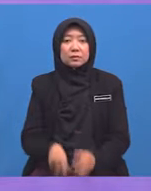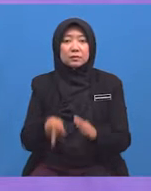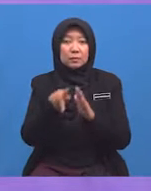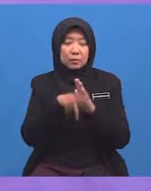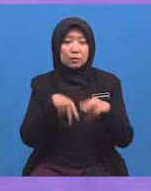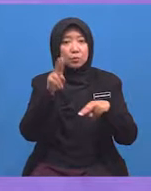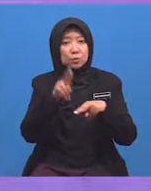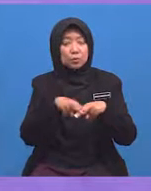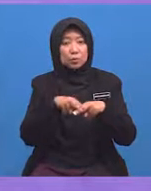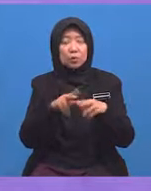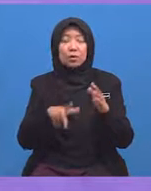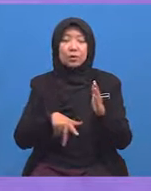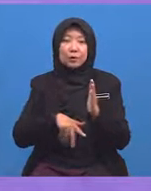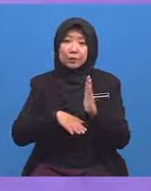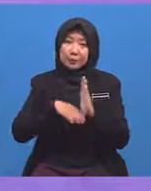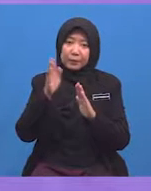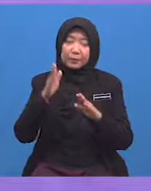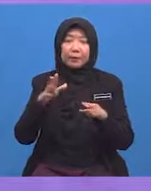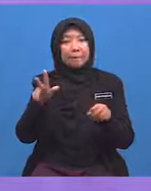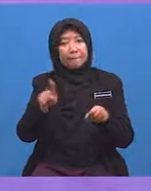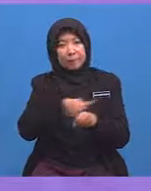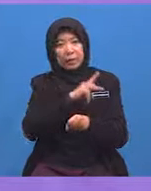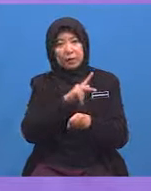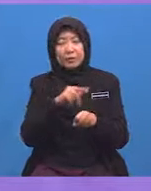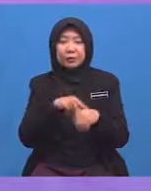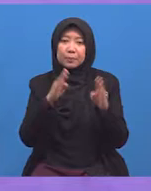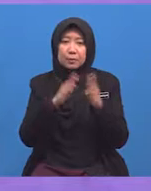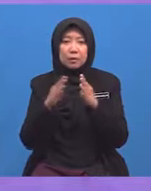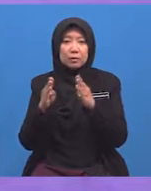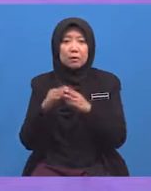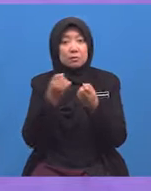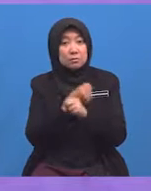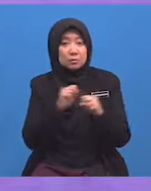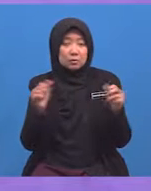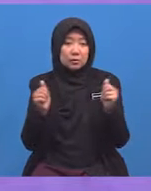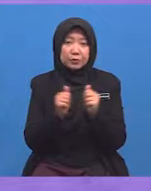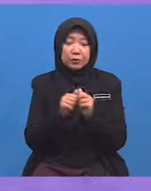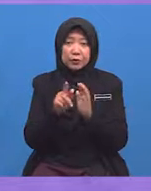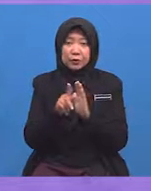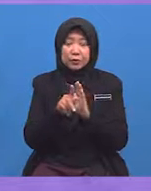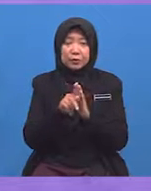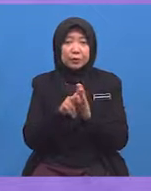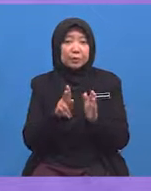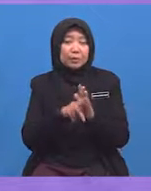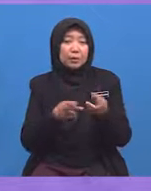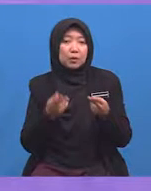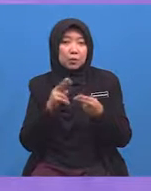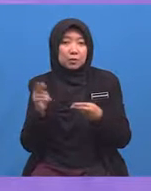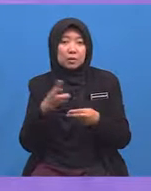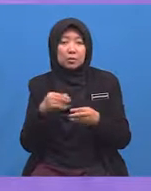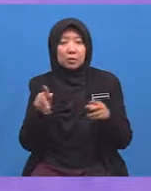Penduduk lebih padat di kawasan bandar yang disediakan dengan kemudahan pengangkutan